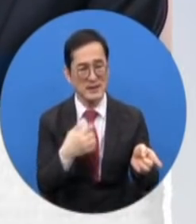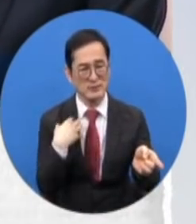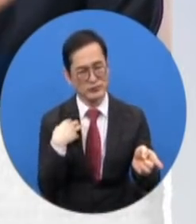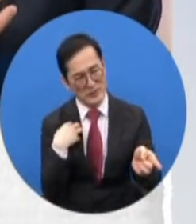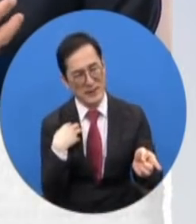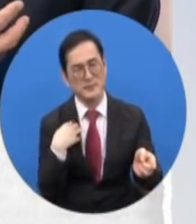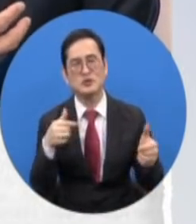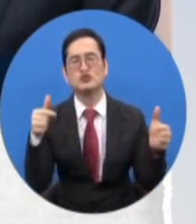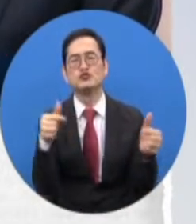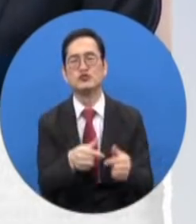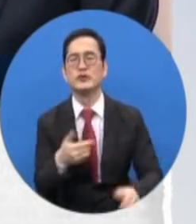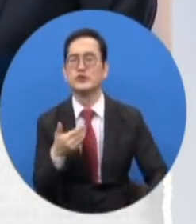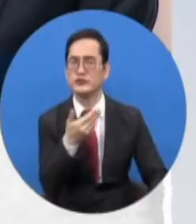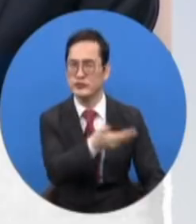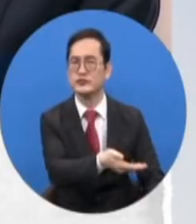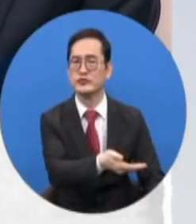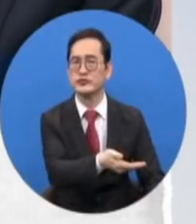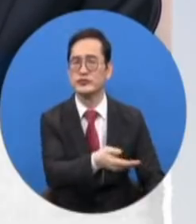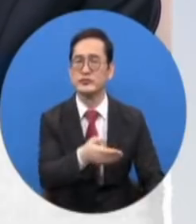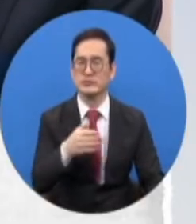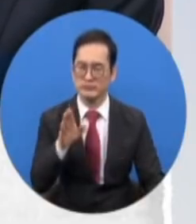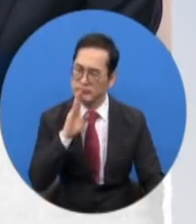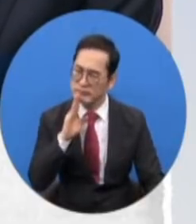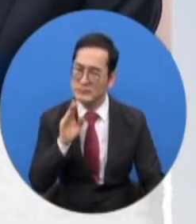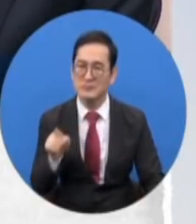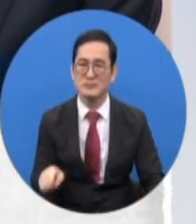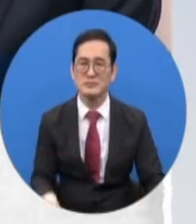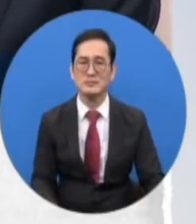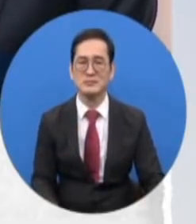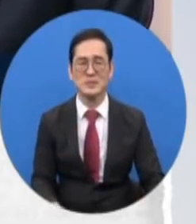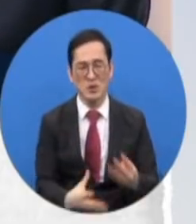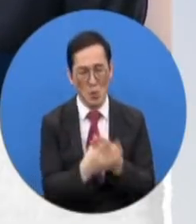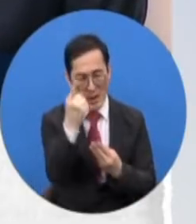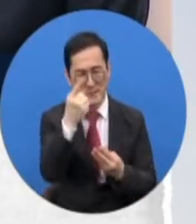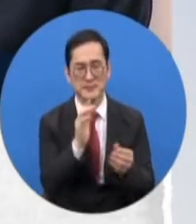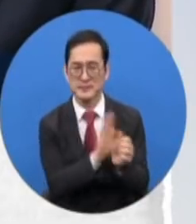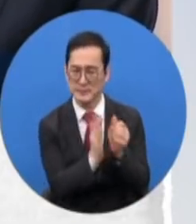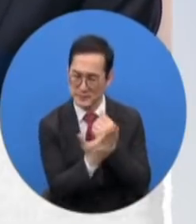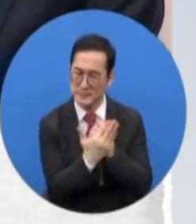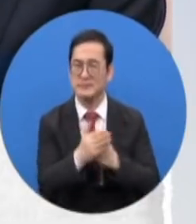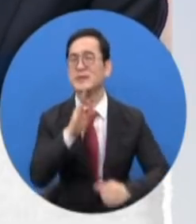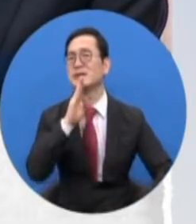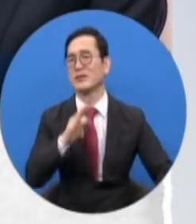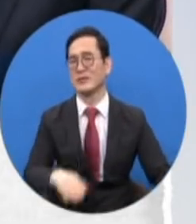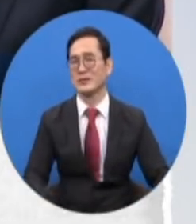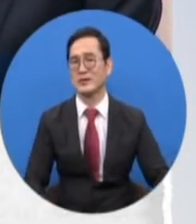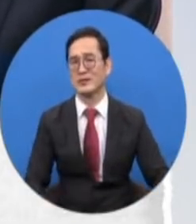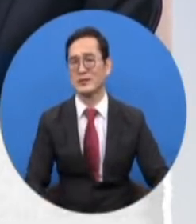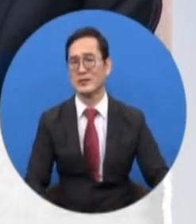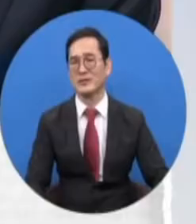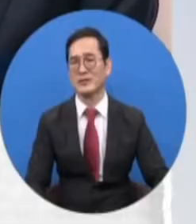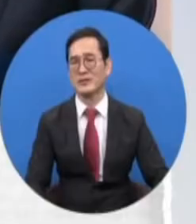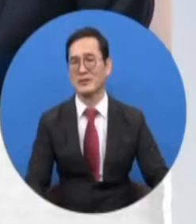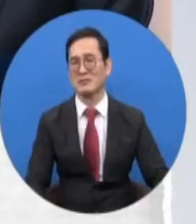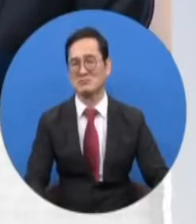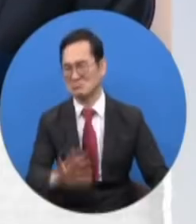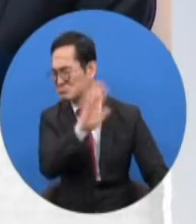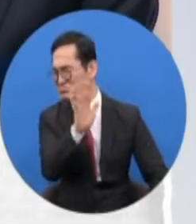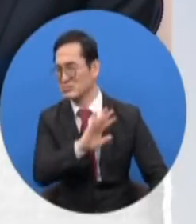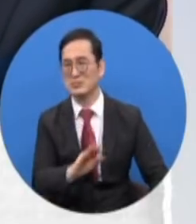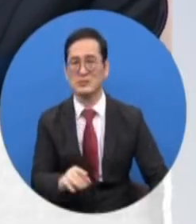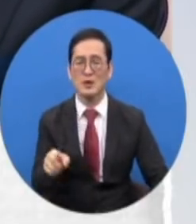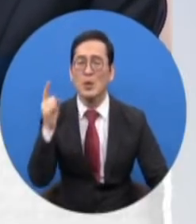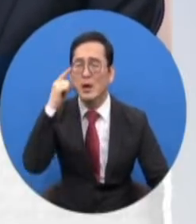것을 현 정부가 덜어주는 건 굉장한 통합이고 협치고 그것이 미덕인 겁니다. 왜 그걸 고민하지 않는 거죠? 일단 그 점이 하나 있는